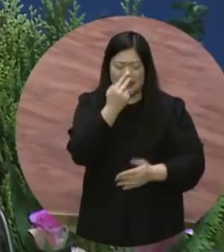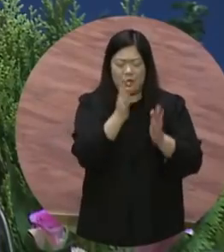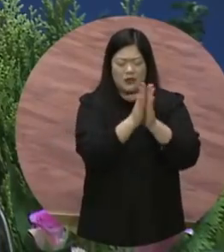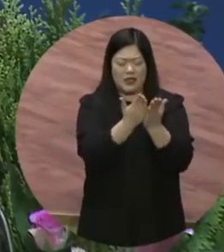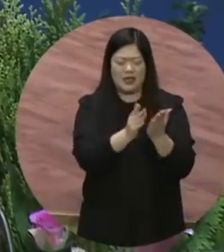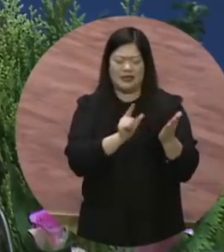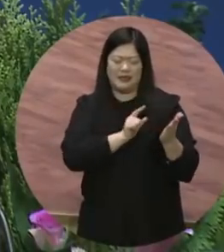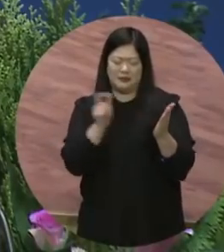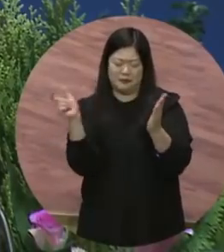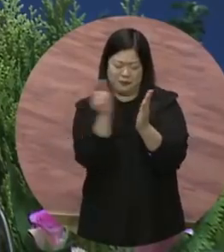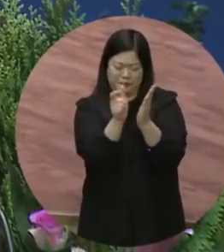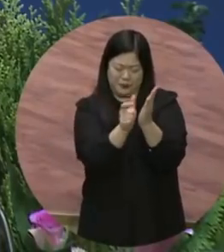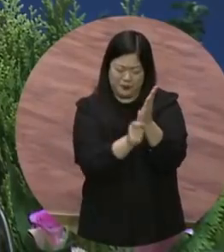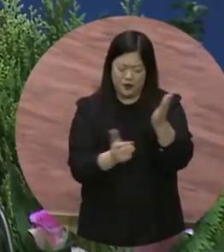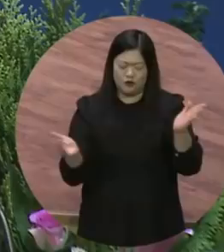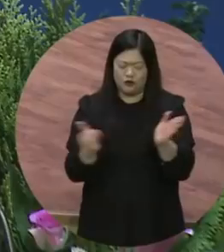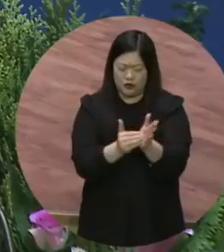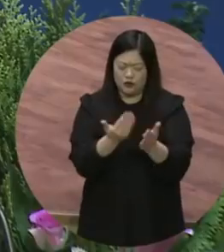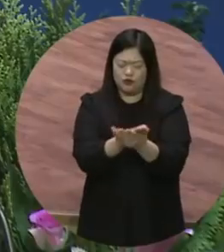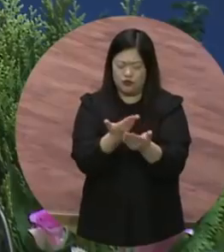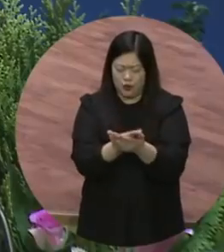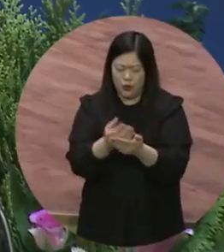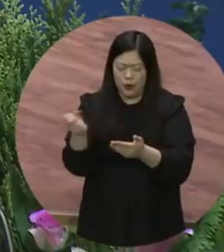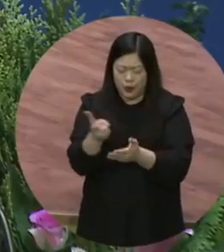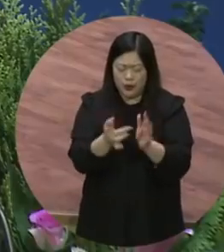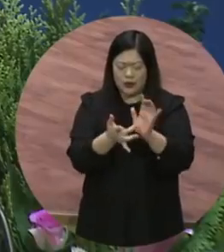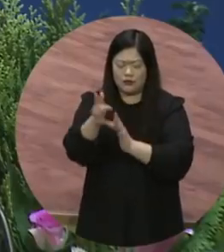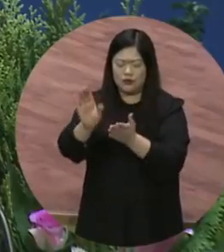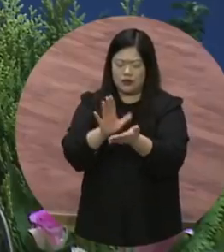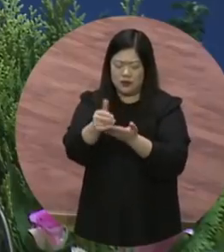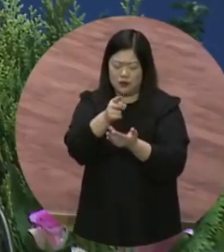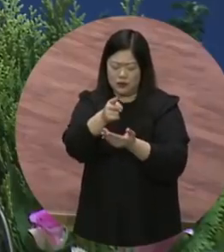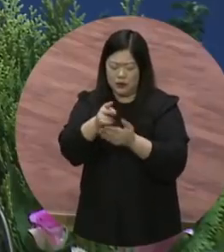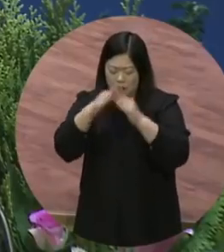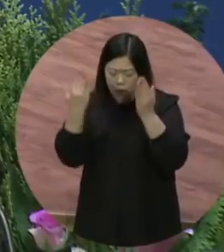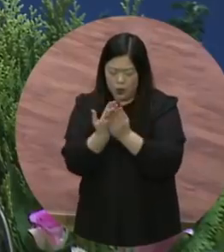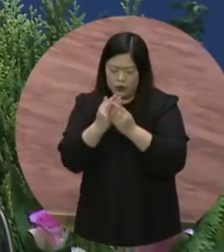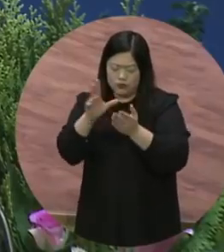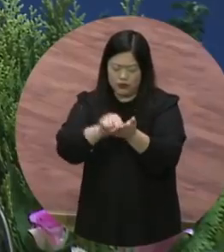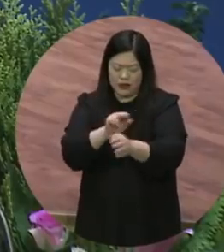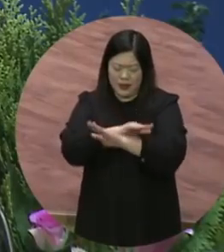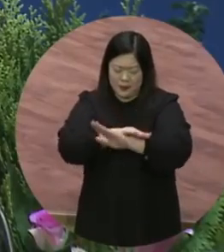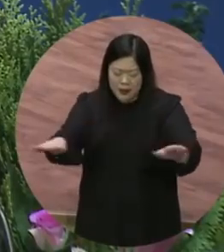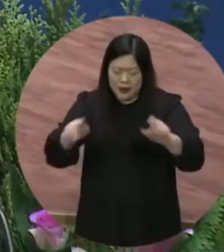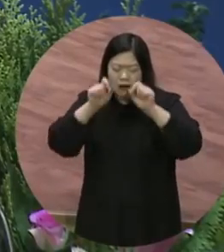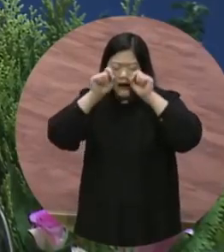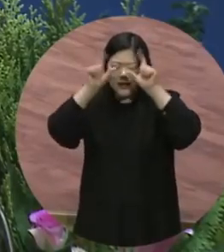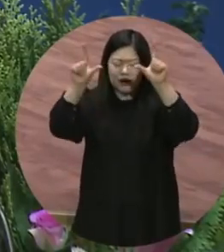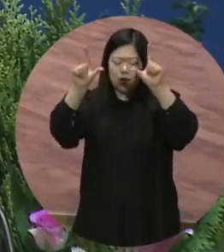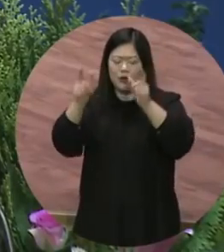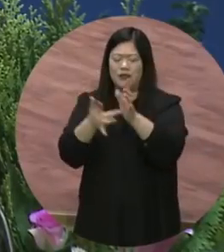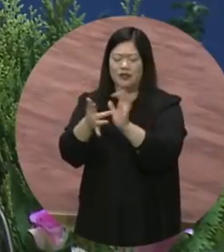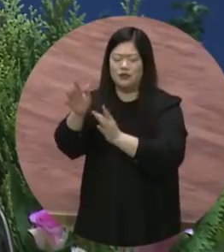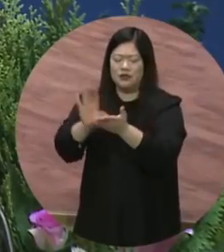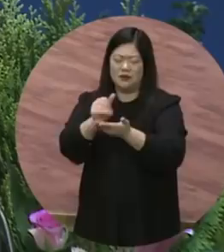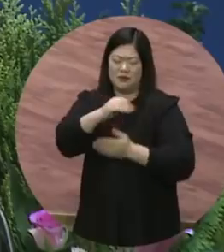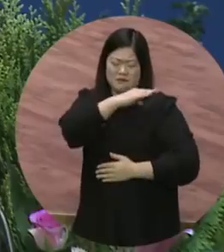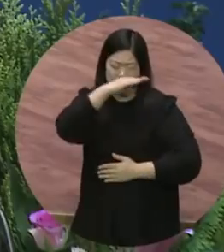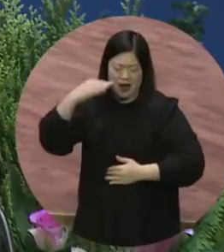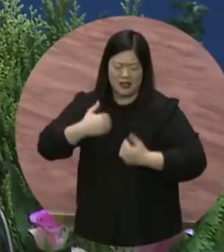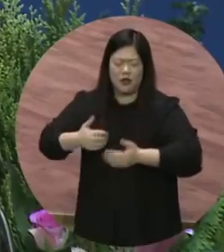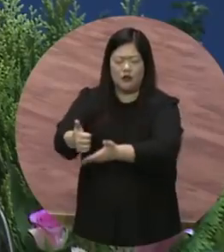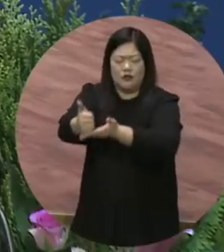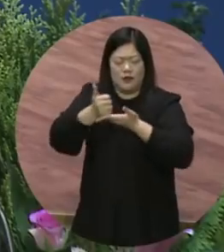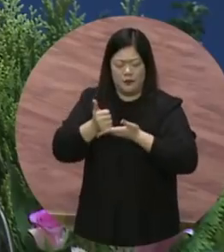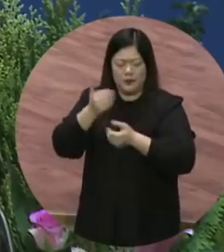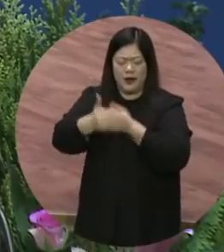오늘 기록하시고 영계에 나와 예수가 그리스도, 내 인생의 모든 매길자 예수 그리스도를 주님을 영접하며 하나님의 자녀의